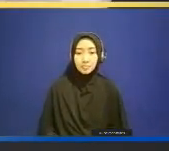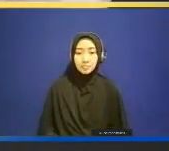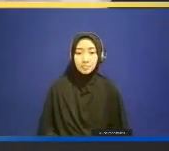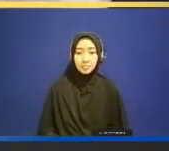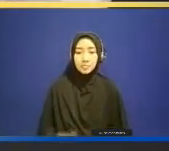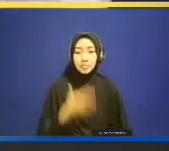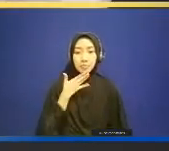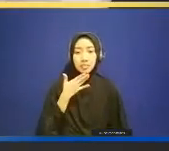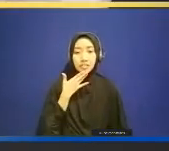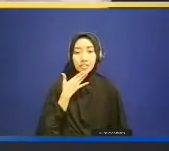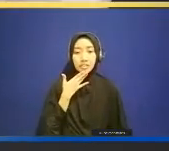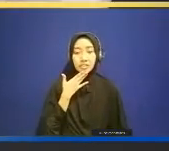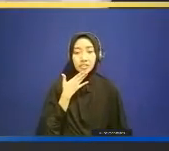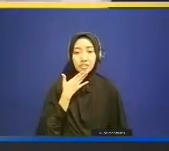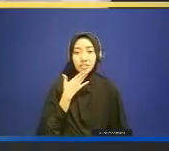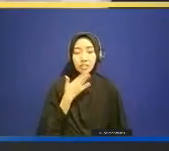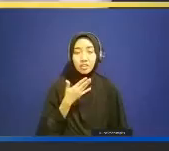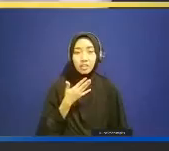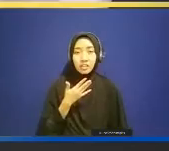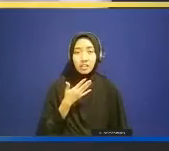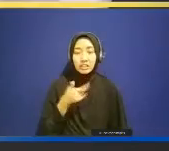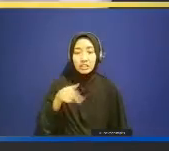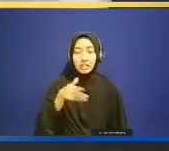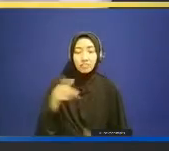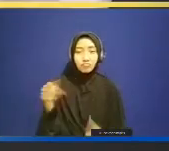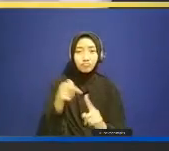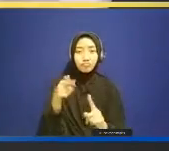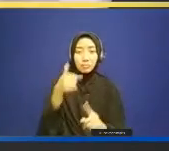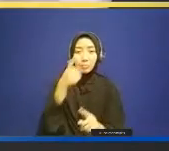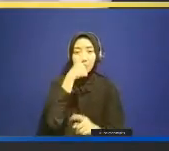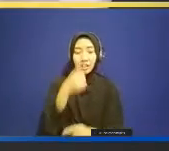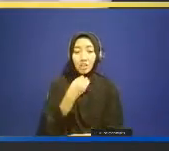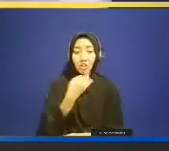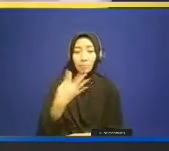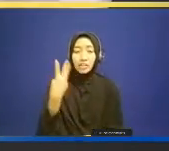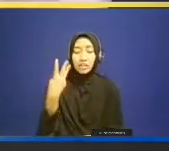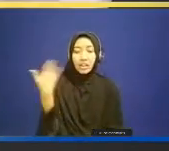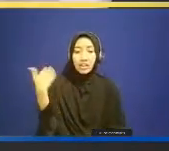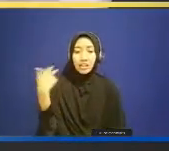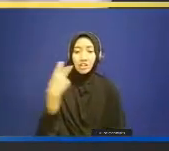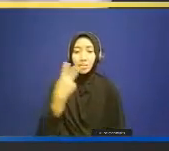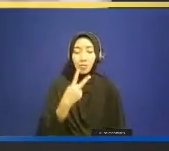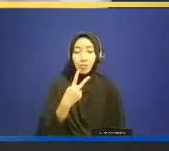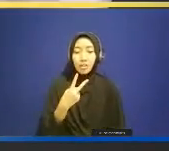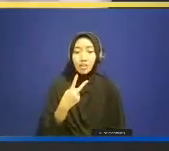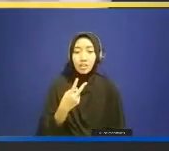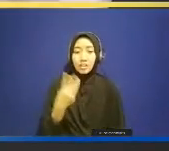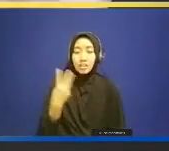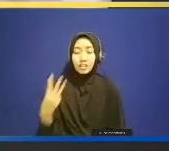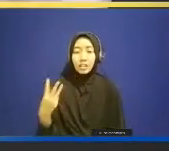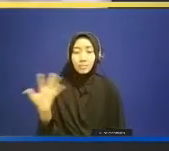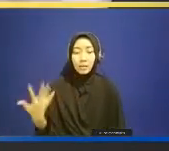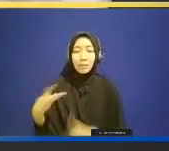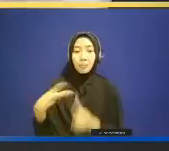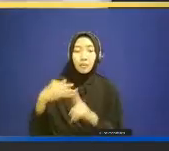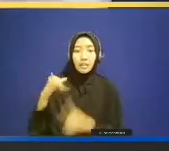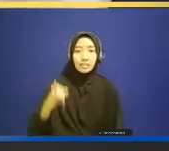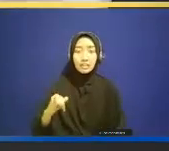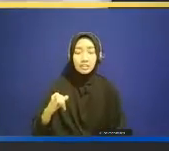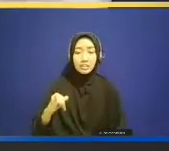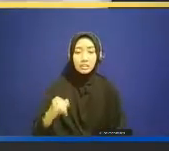biasanya for investors sekarang bang nomor tiga tadi nomor dua poin pesta nomor tiga by